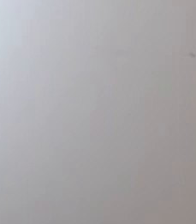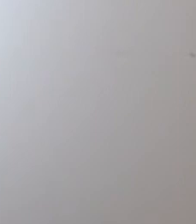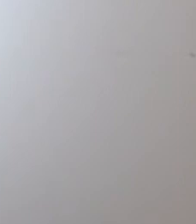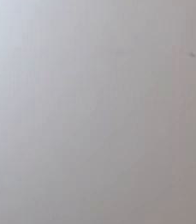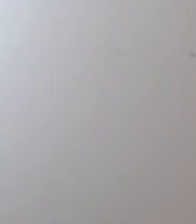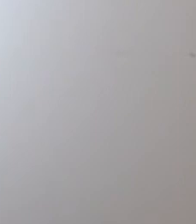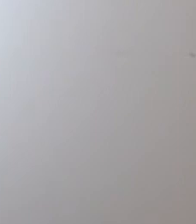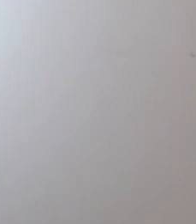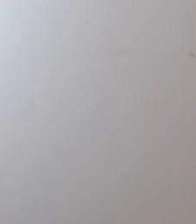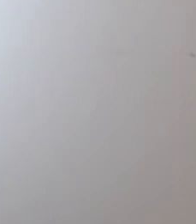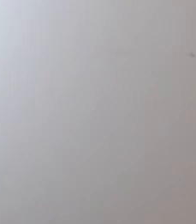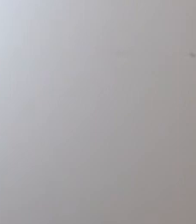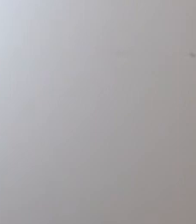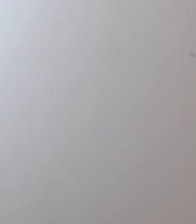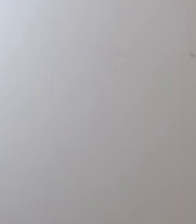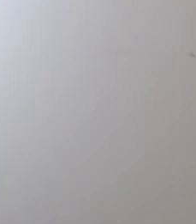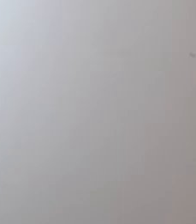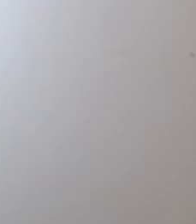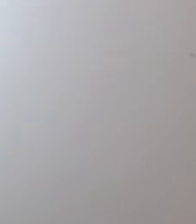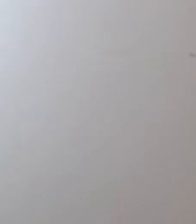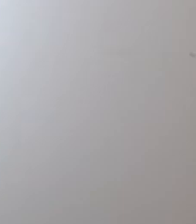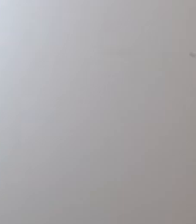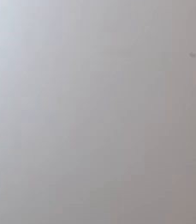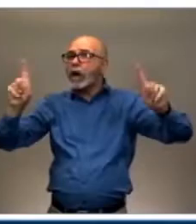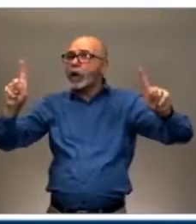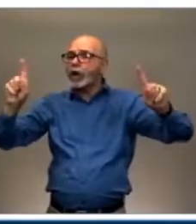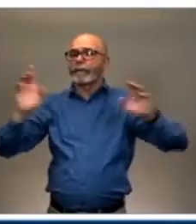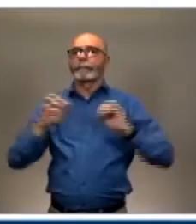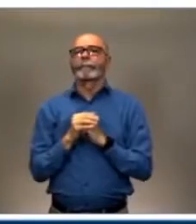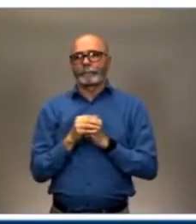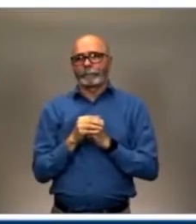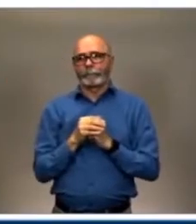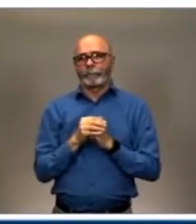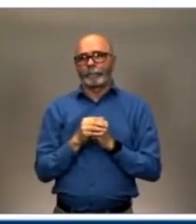va étudier comment les différents secteurs peuvent collaborer